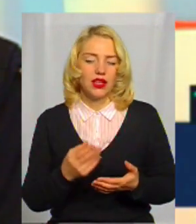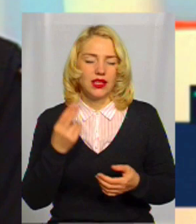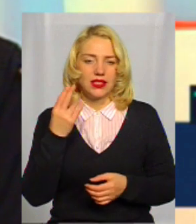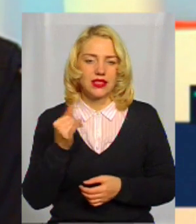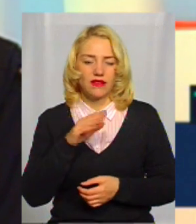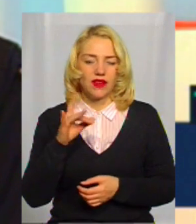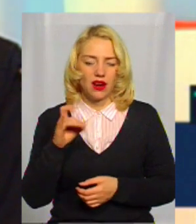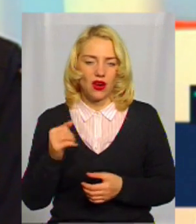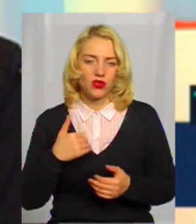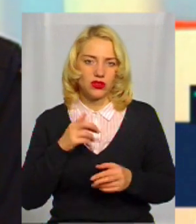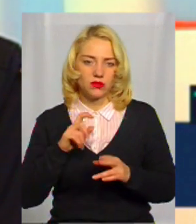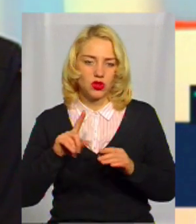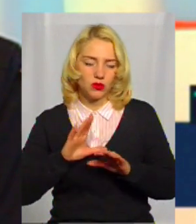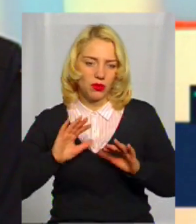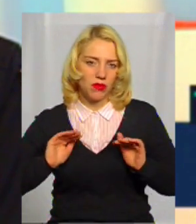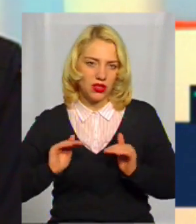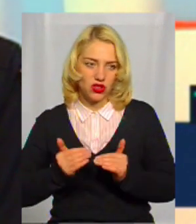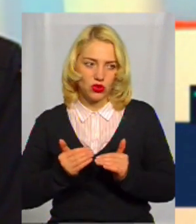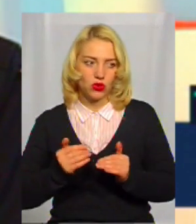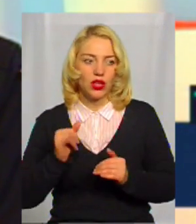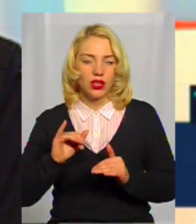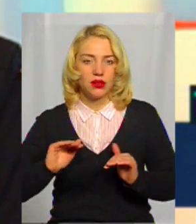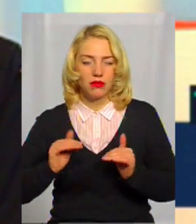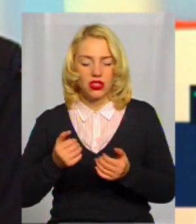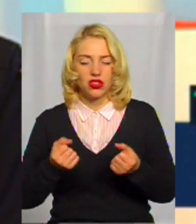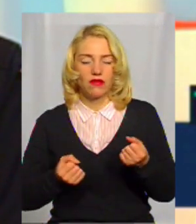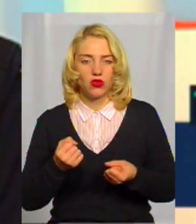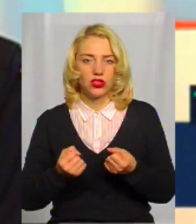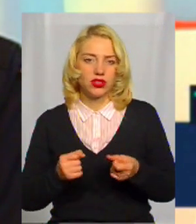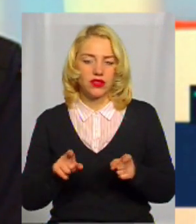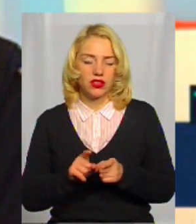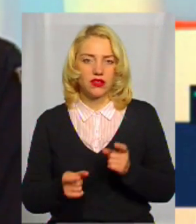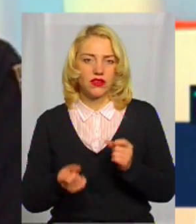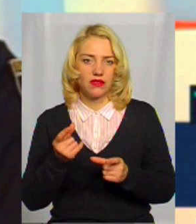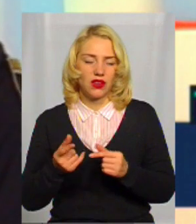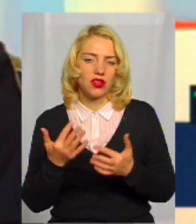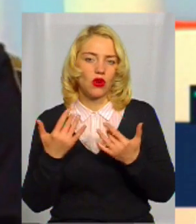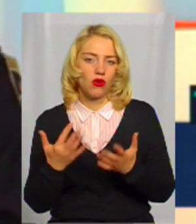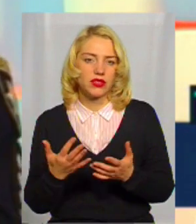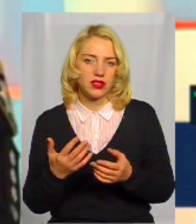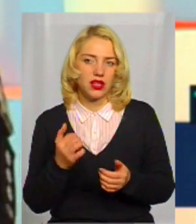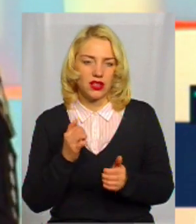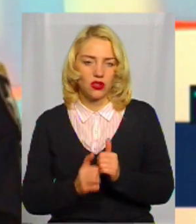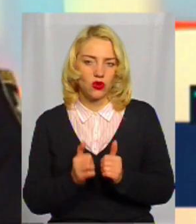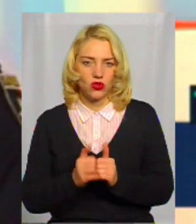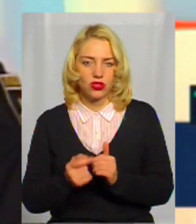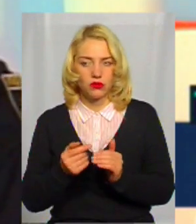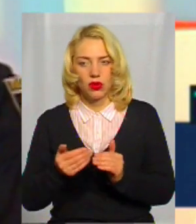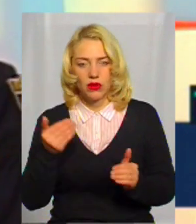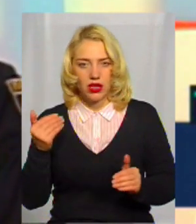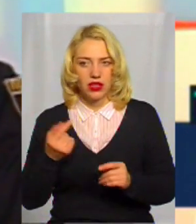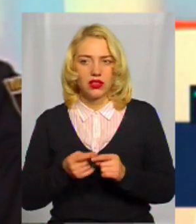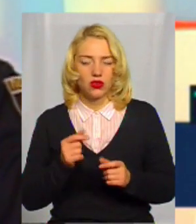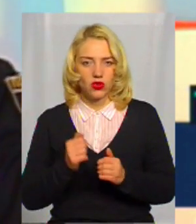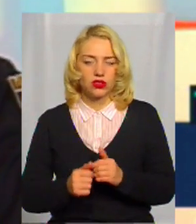щоб вона якомога була меншою, і менше водіїв таких виявляли, оскільки кожен, як попередньо сказали, кожен